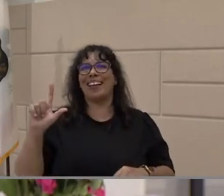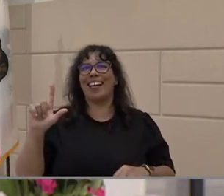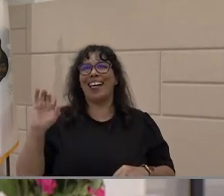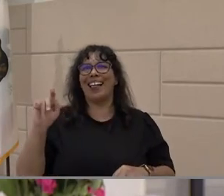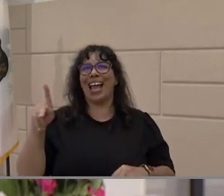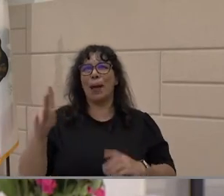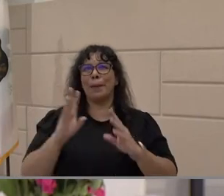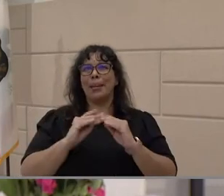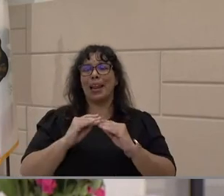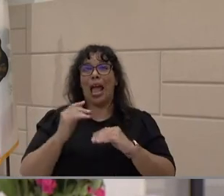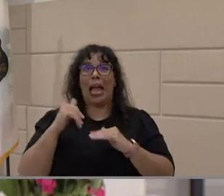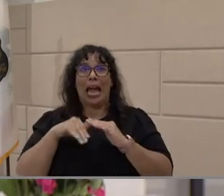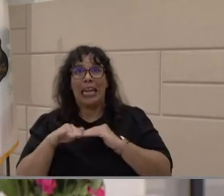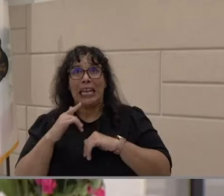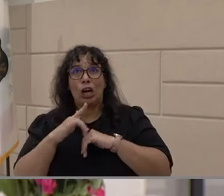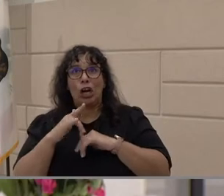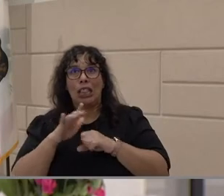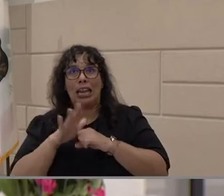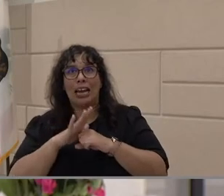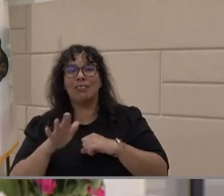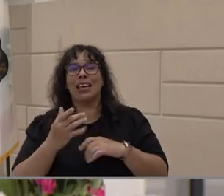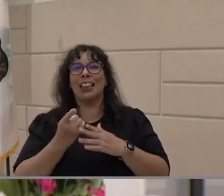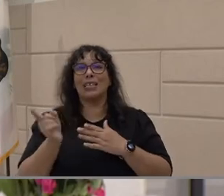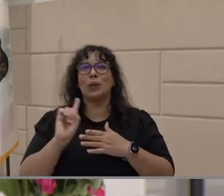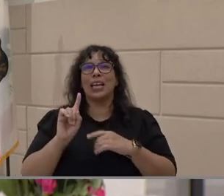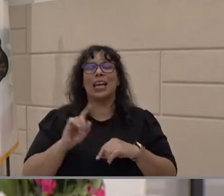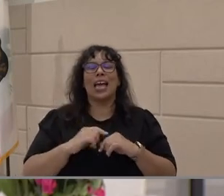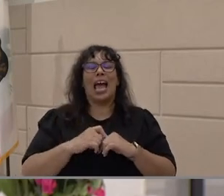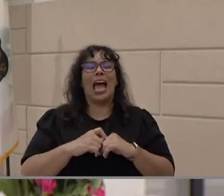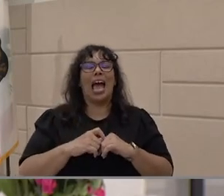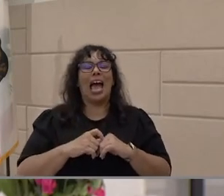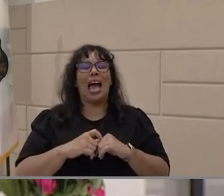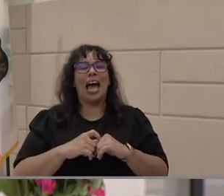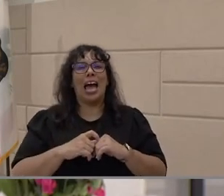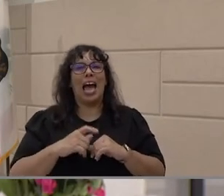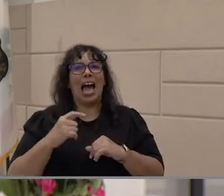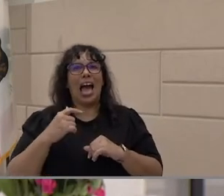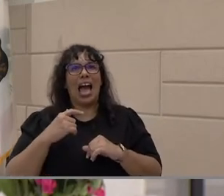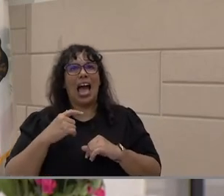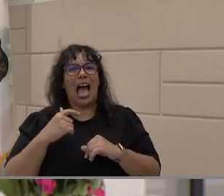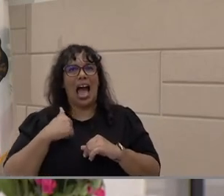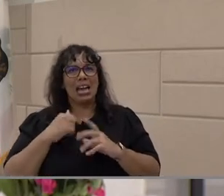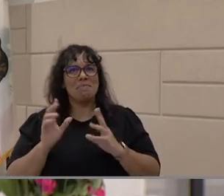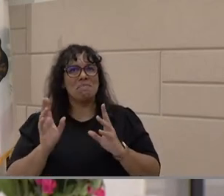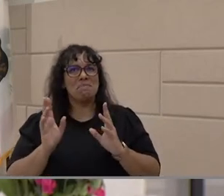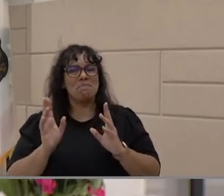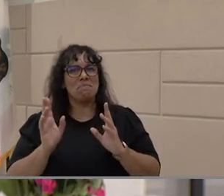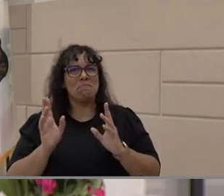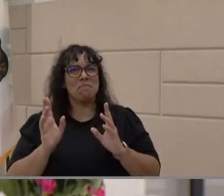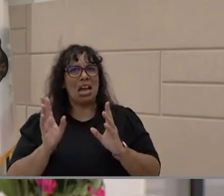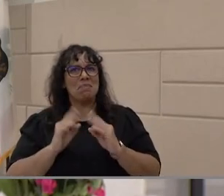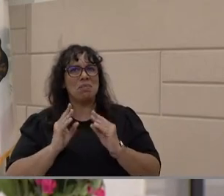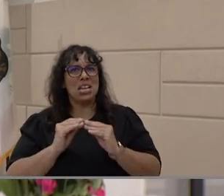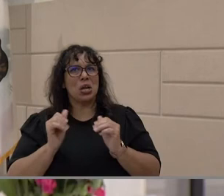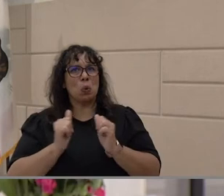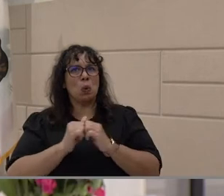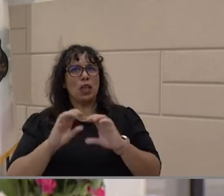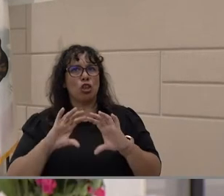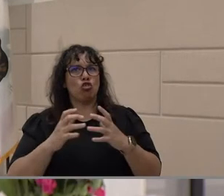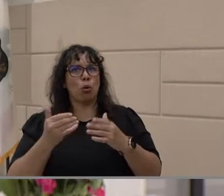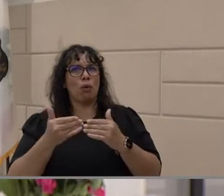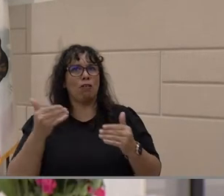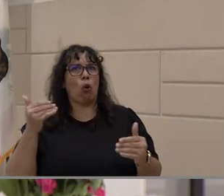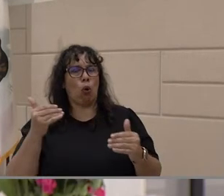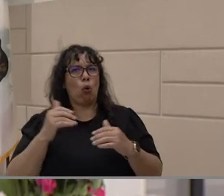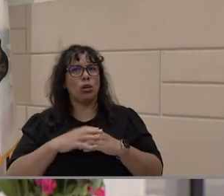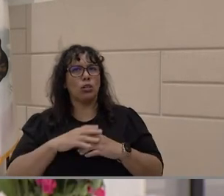อกาสนี้อย่างนั้นไม่ขยมบานจะรวมขนมกิจประชุมอัลแคบไฮโลบานจูบจมูกเ